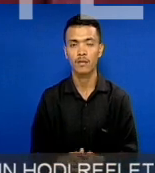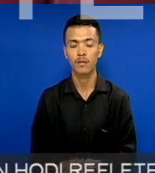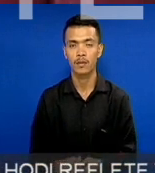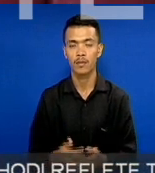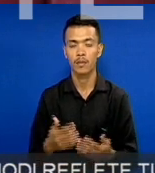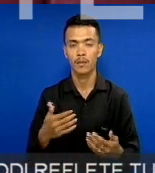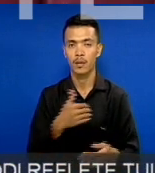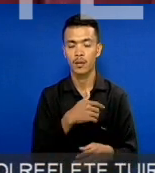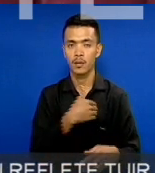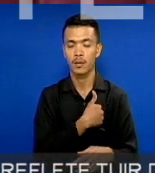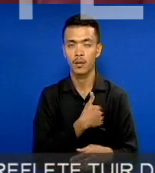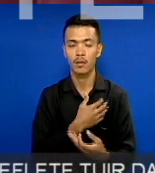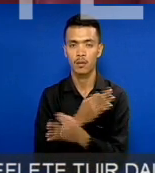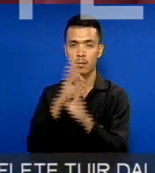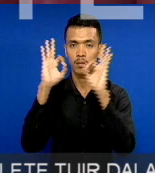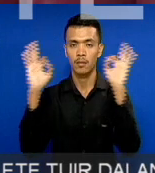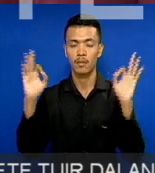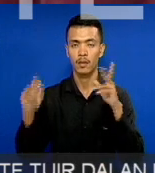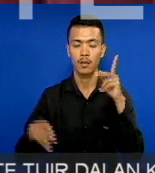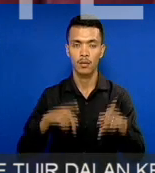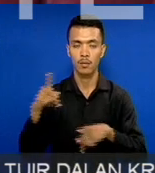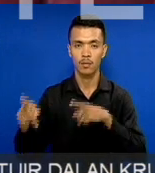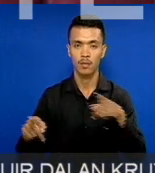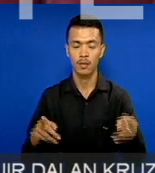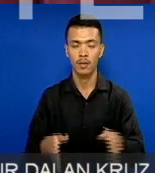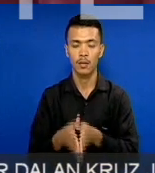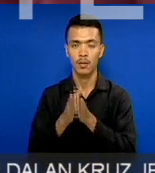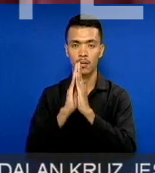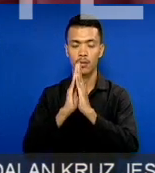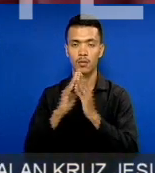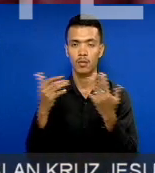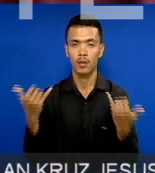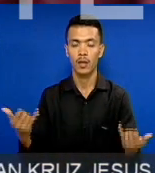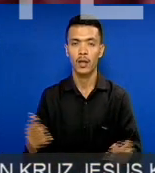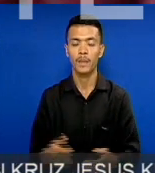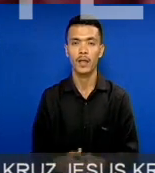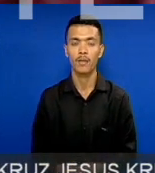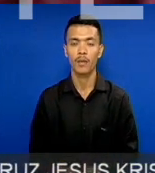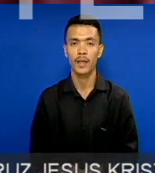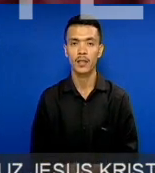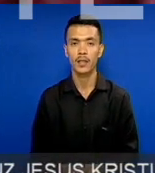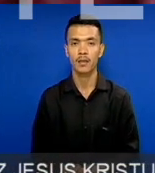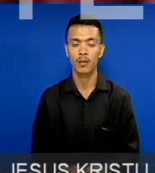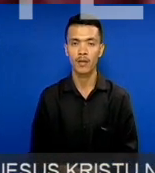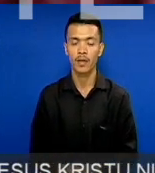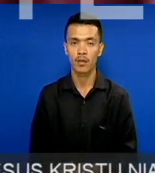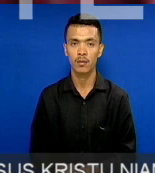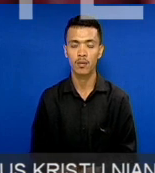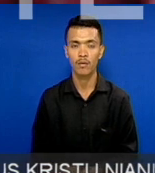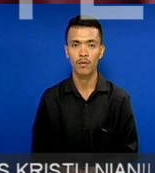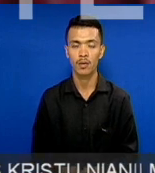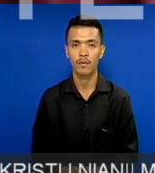gramata komunitari mos koin rau ejiji be agora kompanya kairona ta sirmo sintis contenti ona